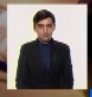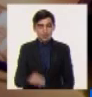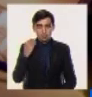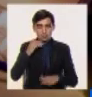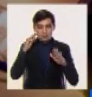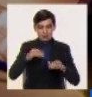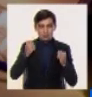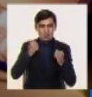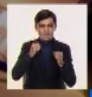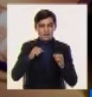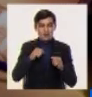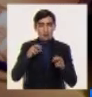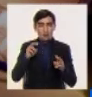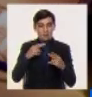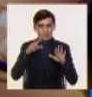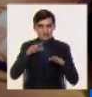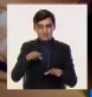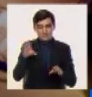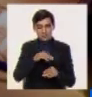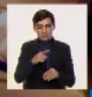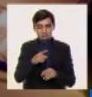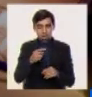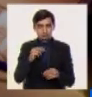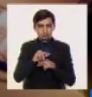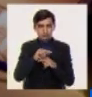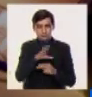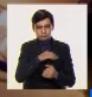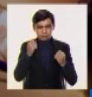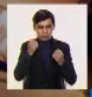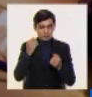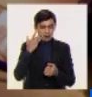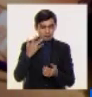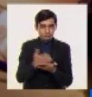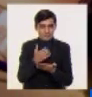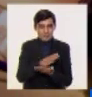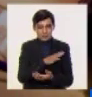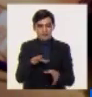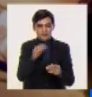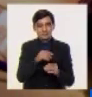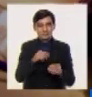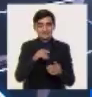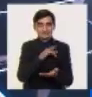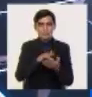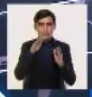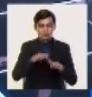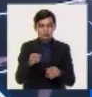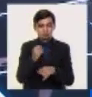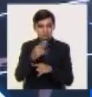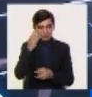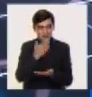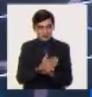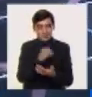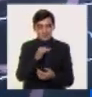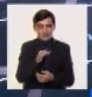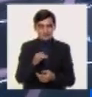В Актобе спортивный клуб, который вырастил не одно поколение чемпионов по многоборью, выселяют из здания. Уведомление о том,